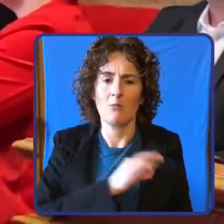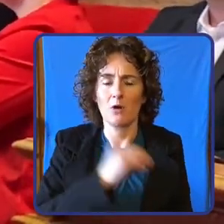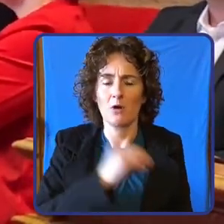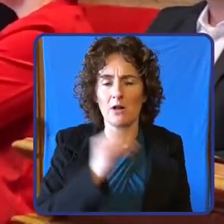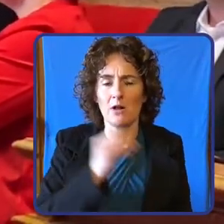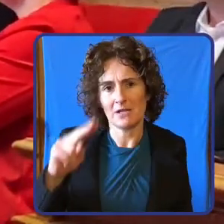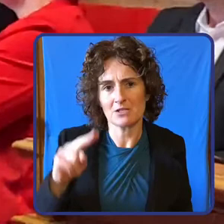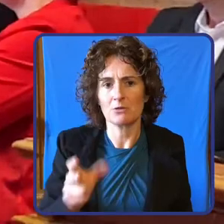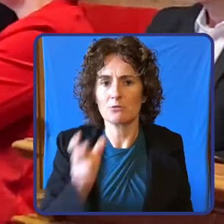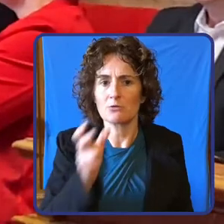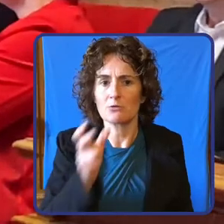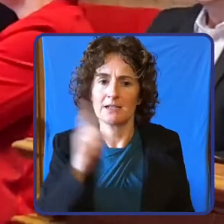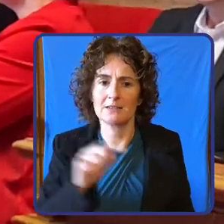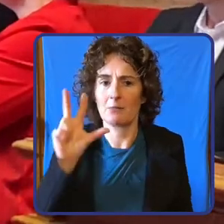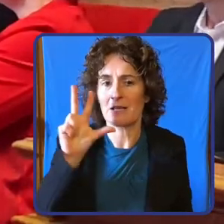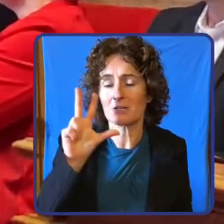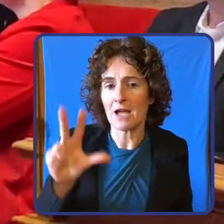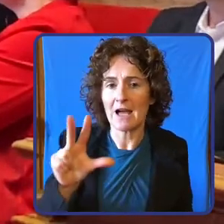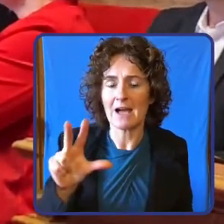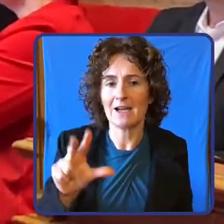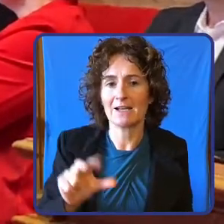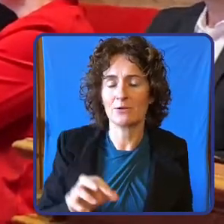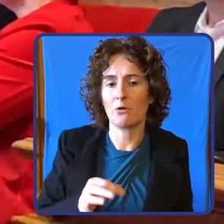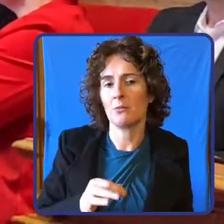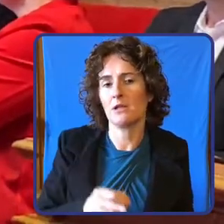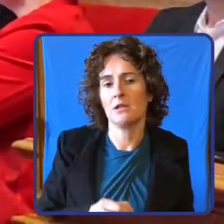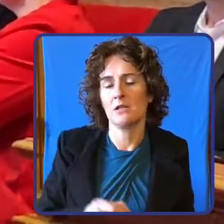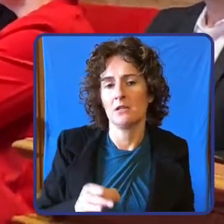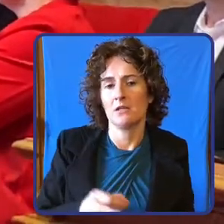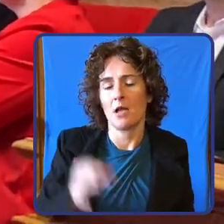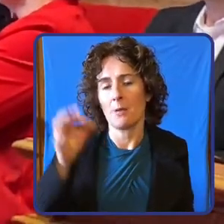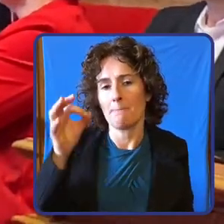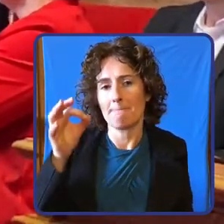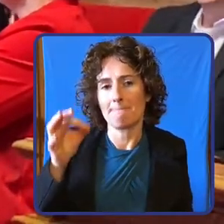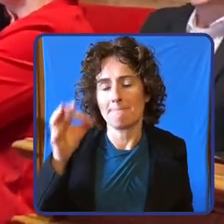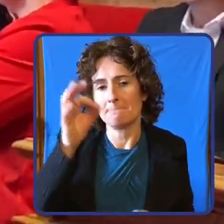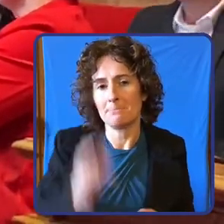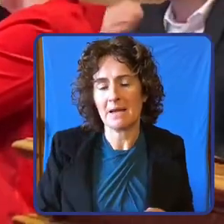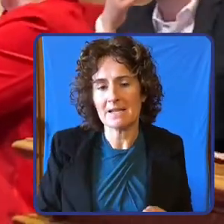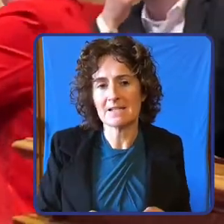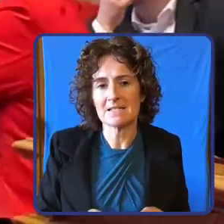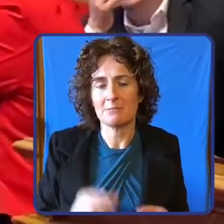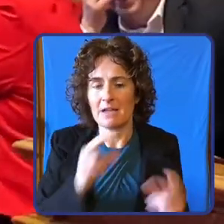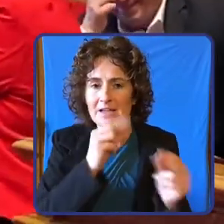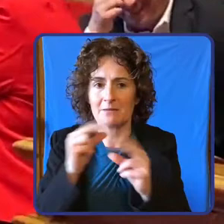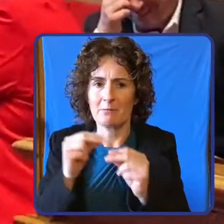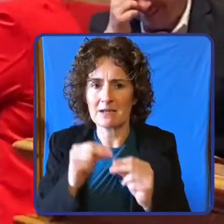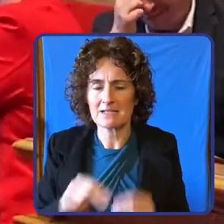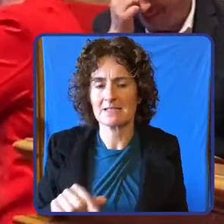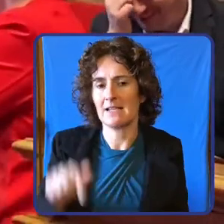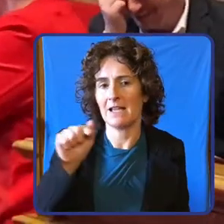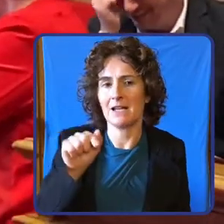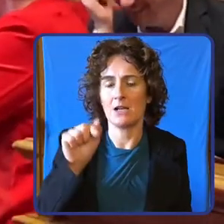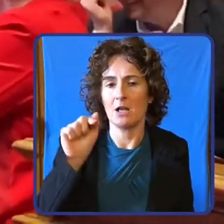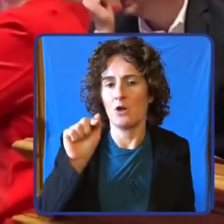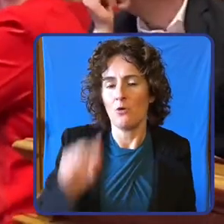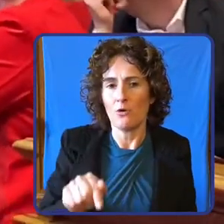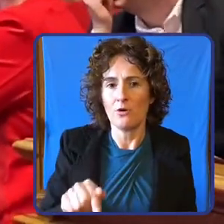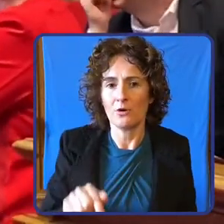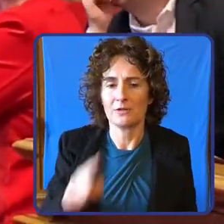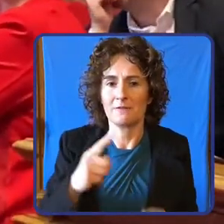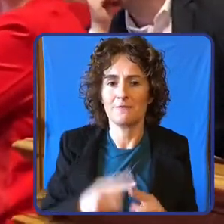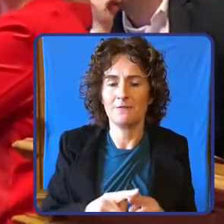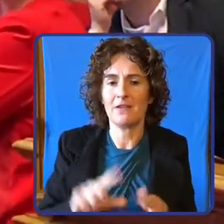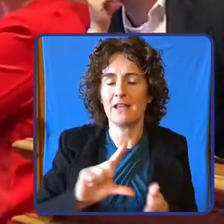amíg Cseri Tamás 3 percben beszél, ön 30 percben. Bocsásson meg. Kifejtsd. Ráadásul marhaságokat hord össze, jobbról balról. Tanítom Cseri Tamást